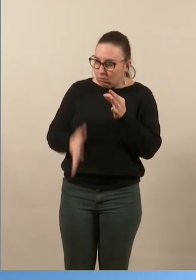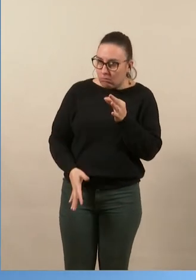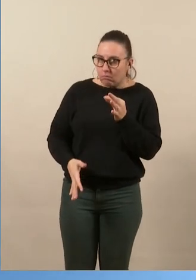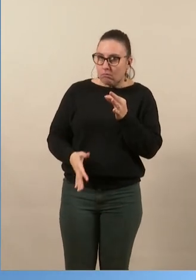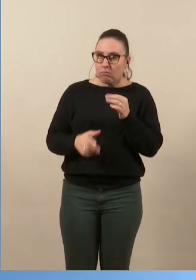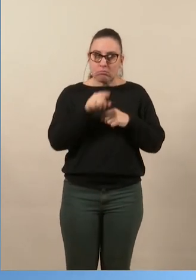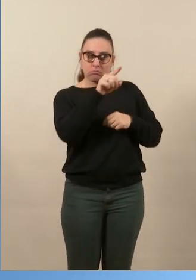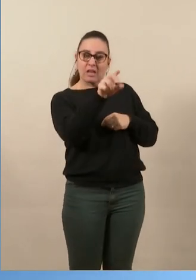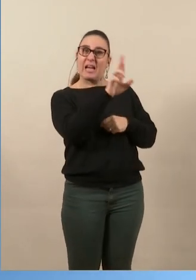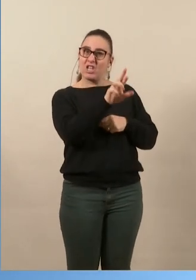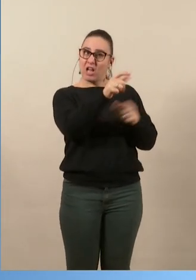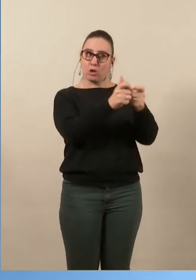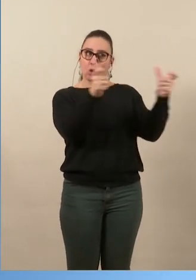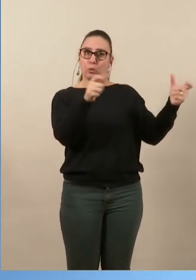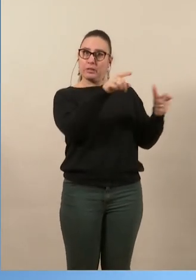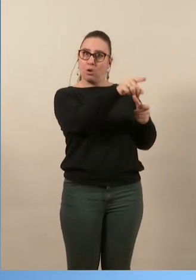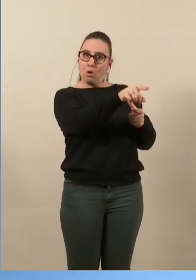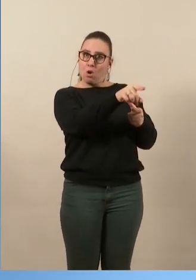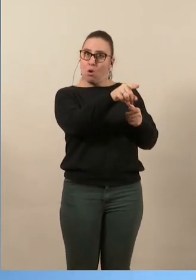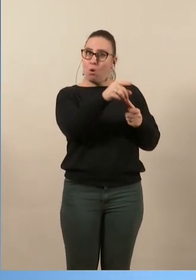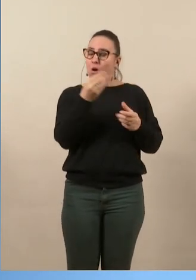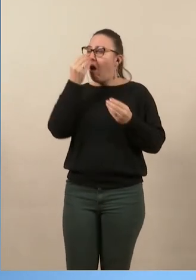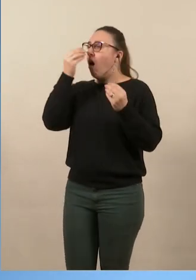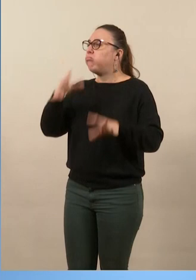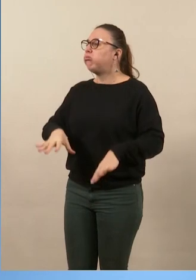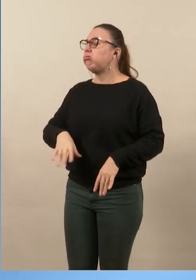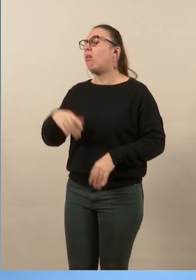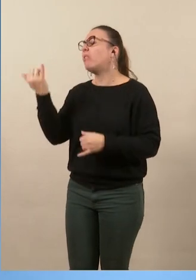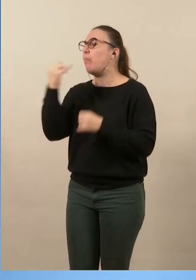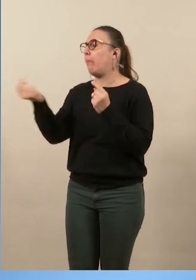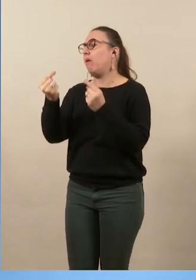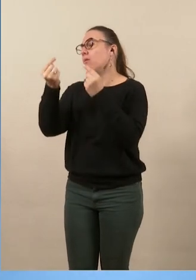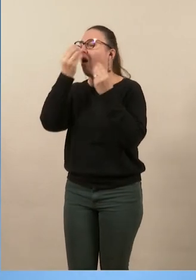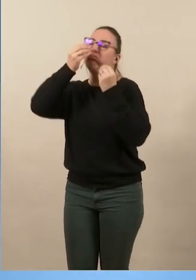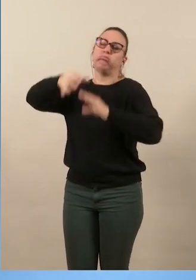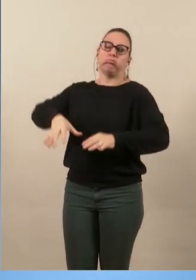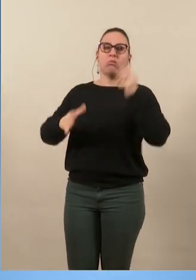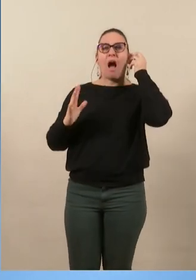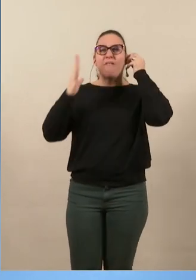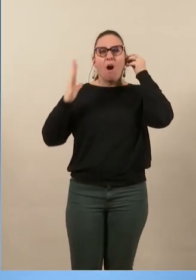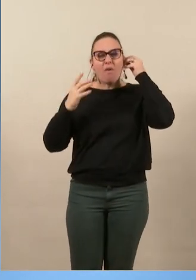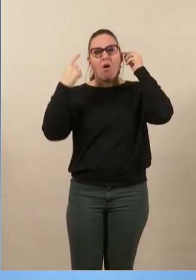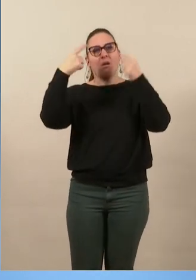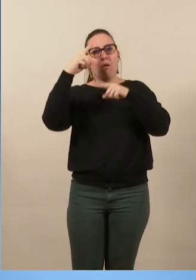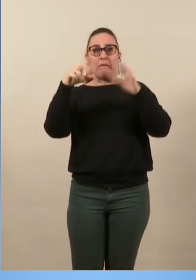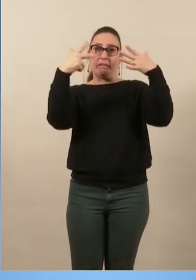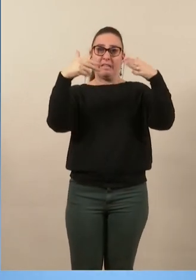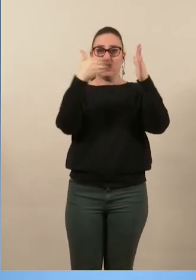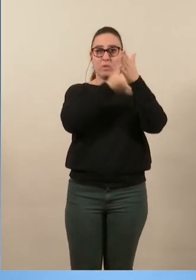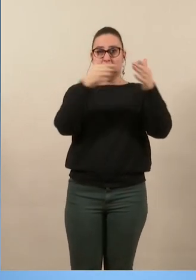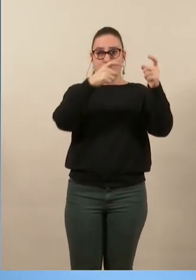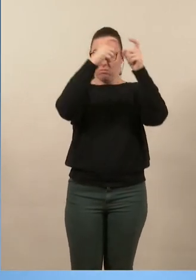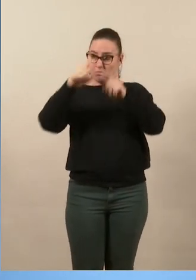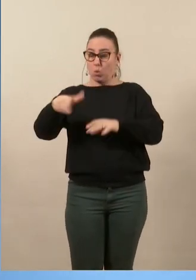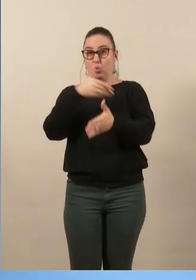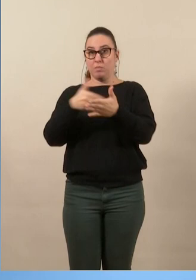Richardson est-ce que Richardson a renoncé à ses droits à tout ce qu'il demandait à l'époque alors vous dire de 18 millions à 12 millions c'était